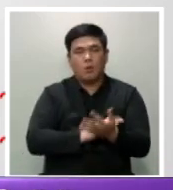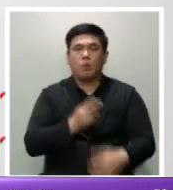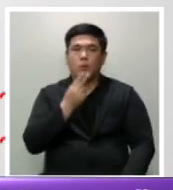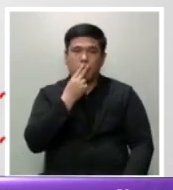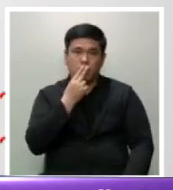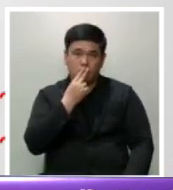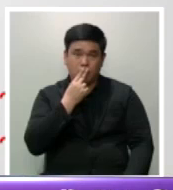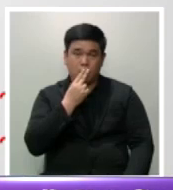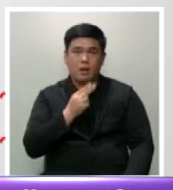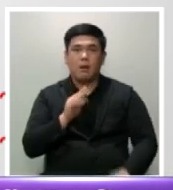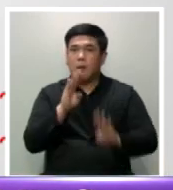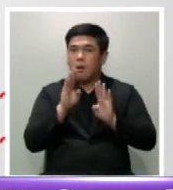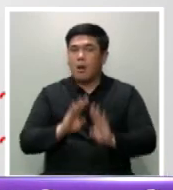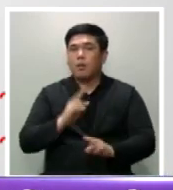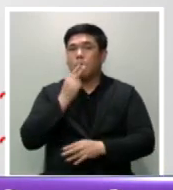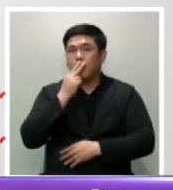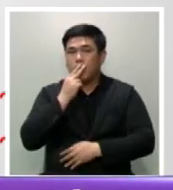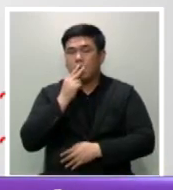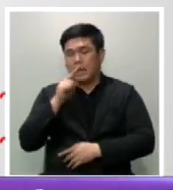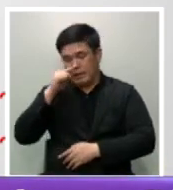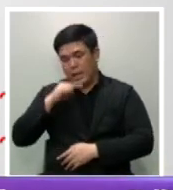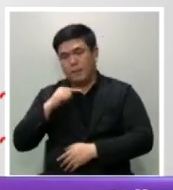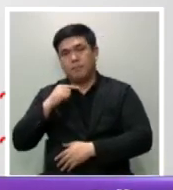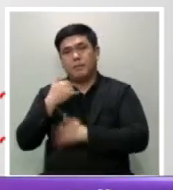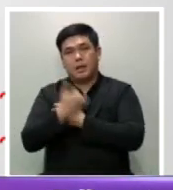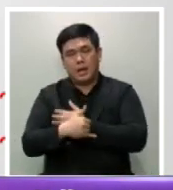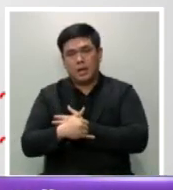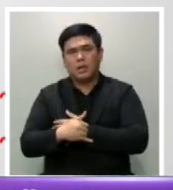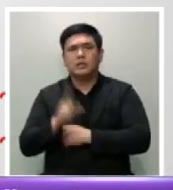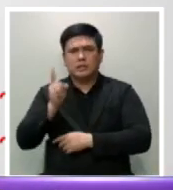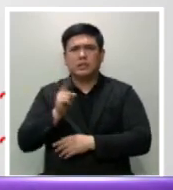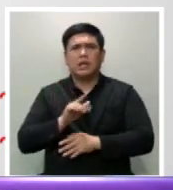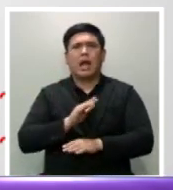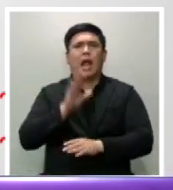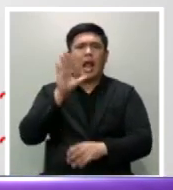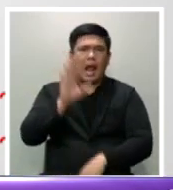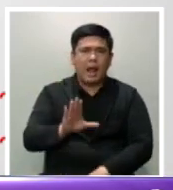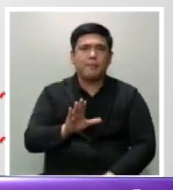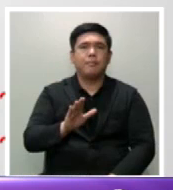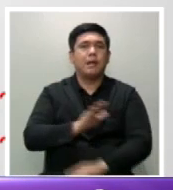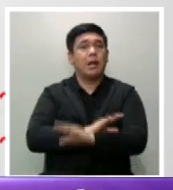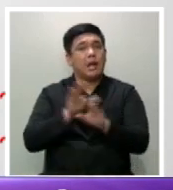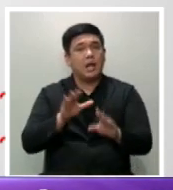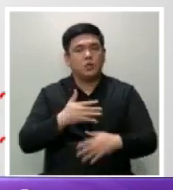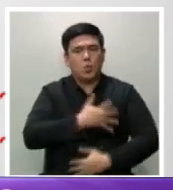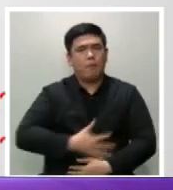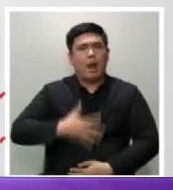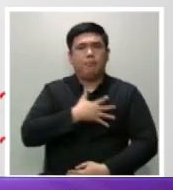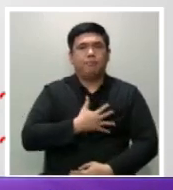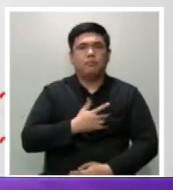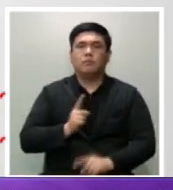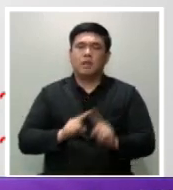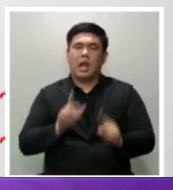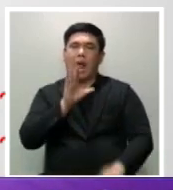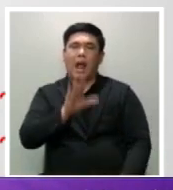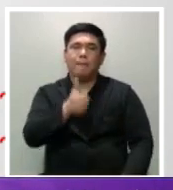สูบเขาก็ผลิตอยู่ความจริงมันควรจะห้ามหรือเลิกเพราะมันเป็นอันตรายต่อสุขภาพแต่เมื่อมันห้